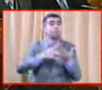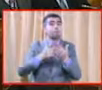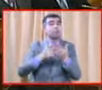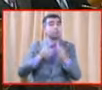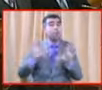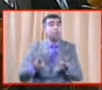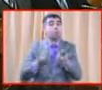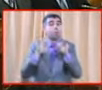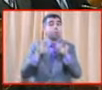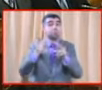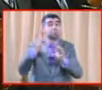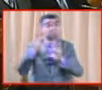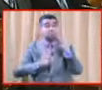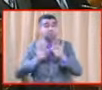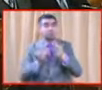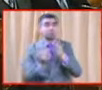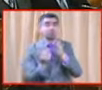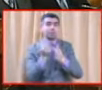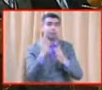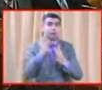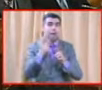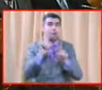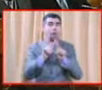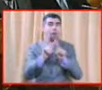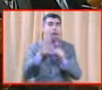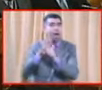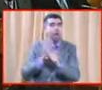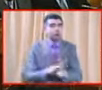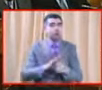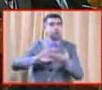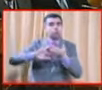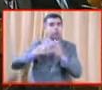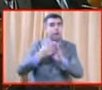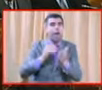محددة لقبول جمعية وإقصاء الأخرى.